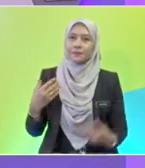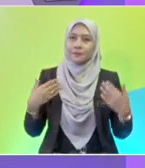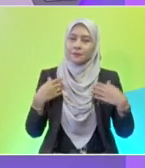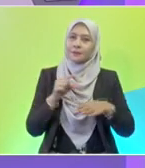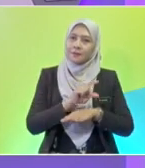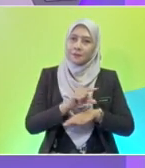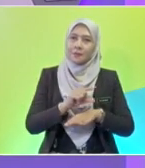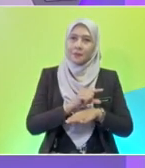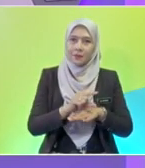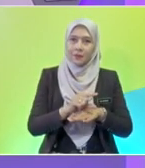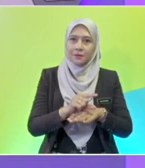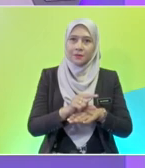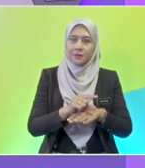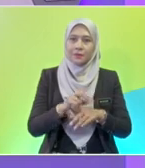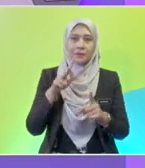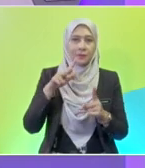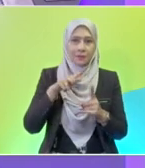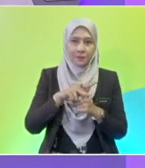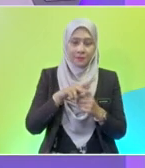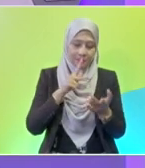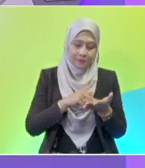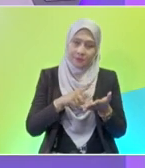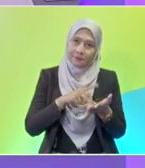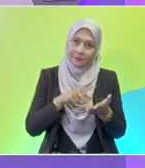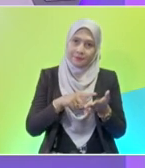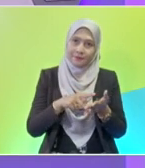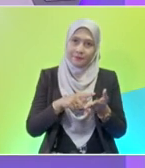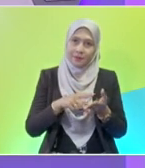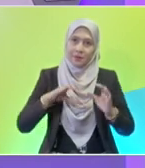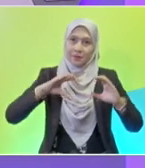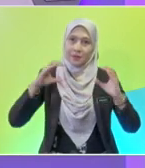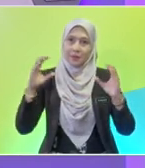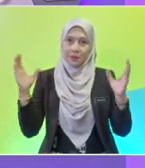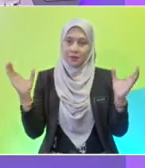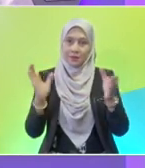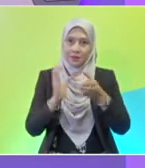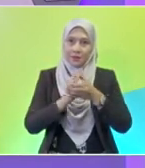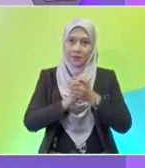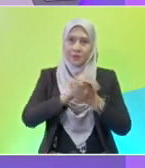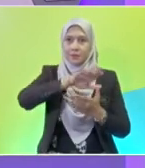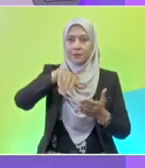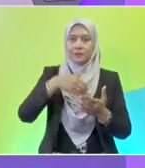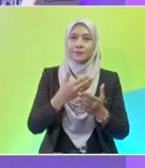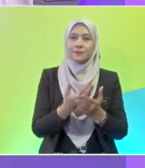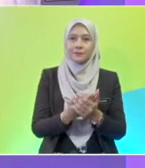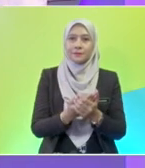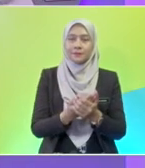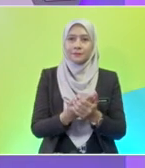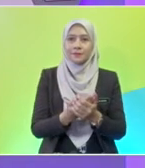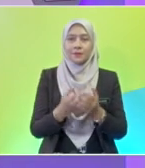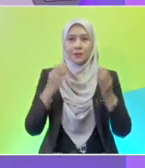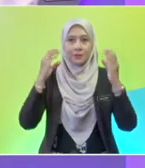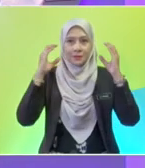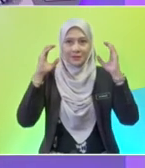aplikasi mengirim Itulah sebenarnya gabungan jadi di sini cek gusarankanlah kepada semua murid-murid